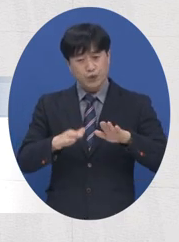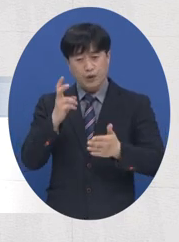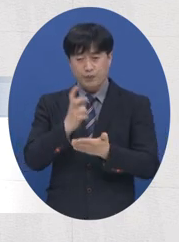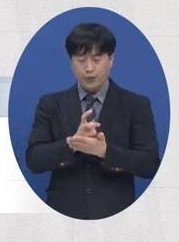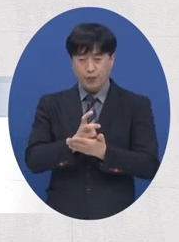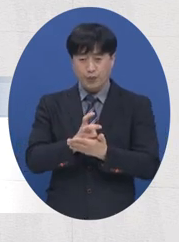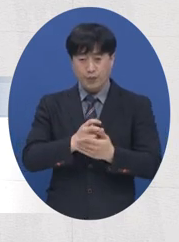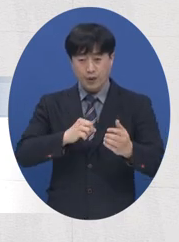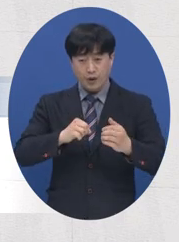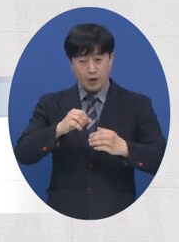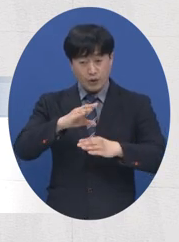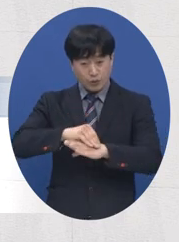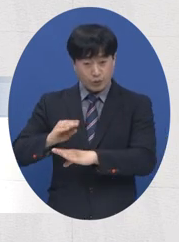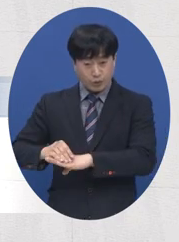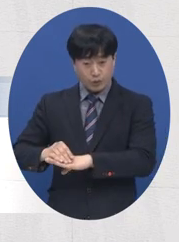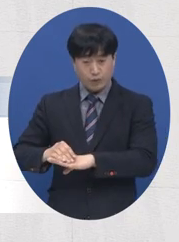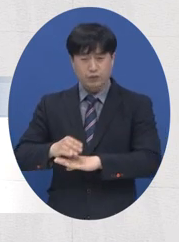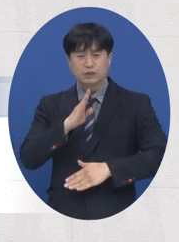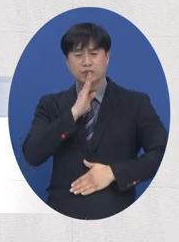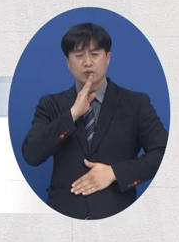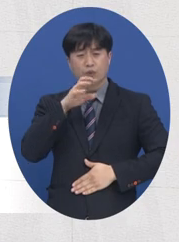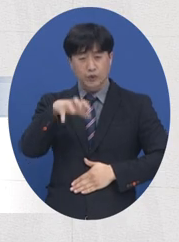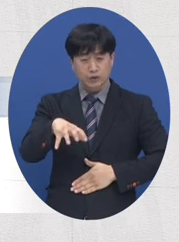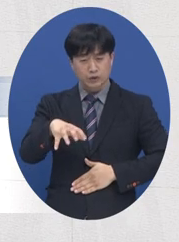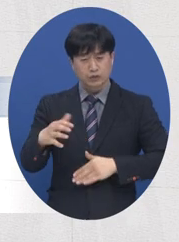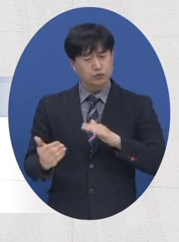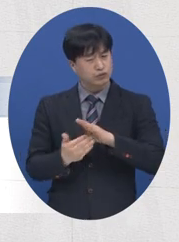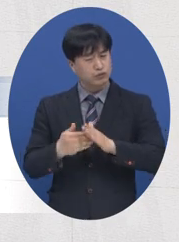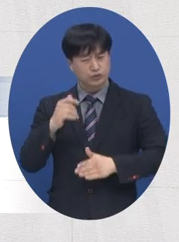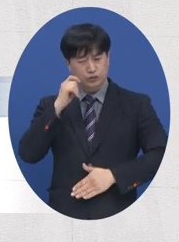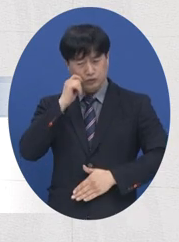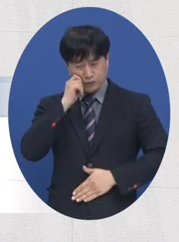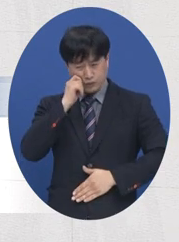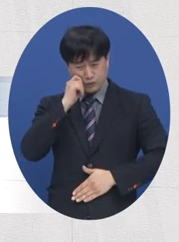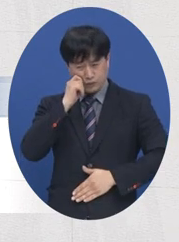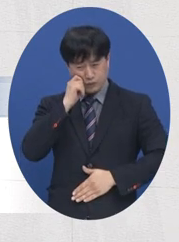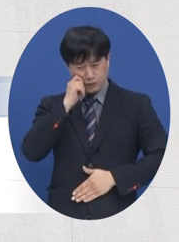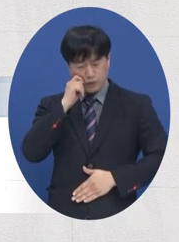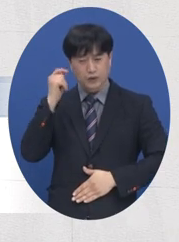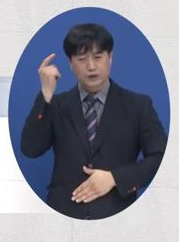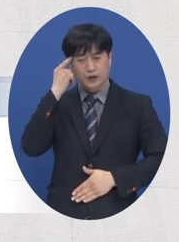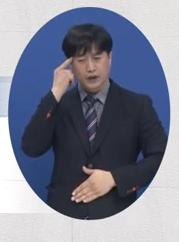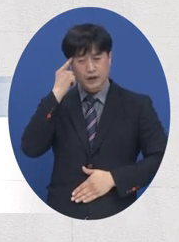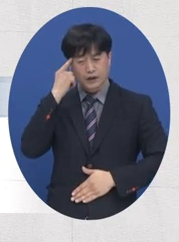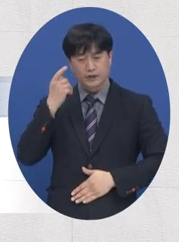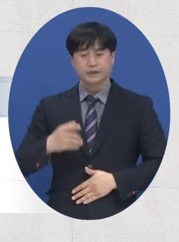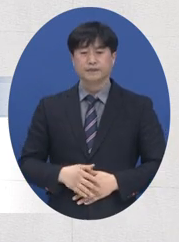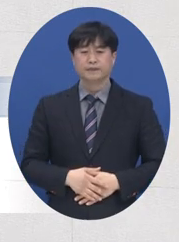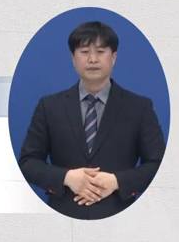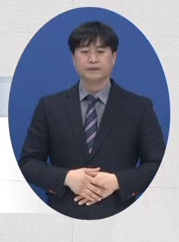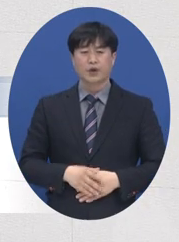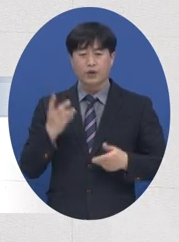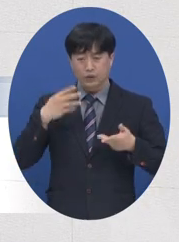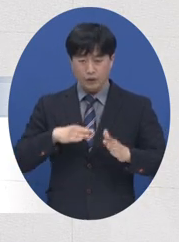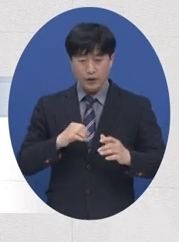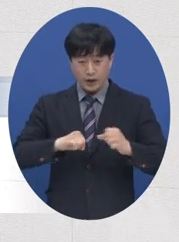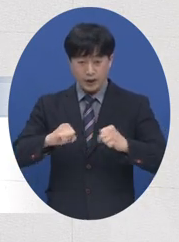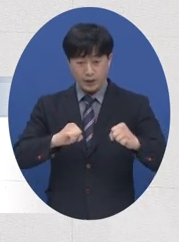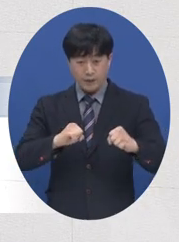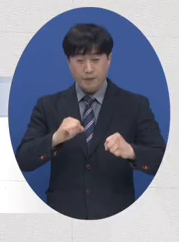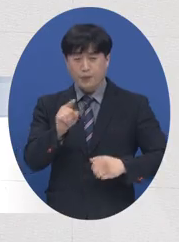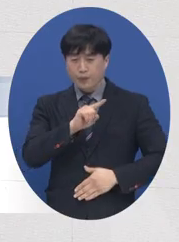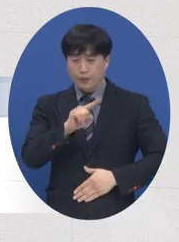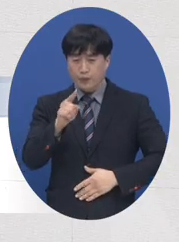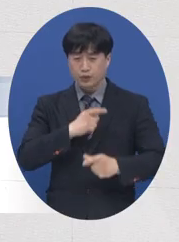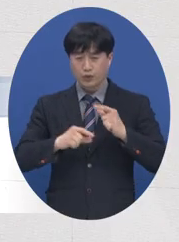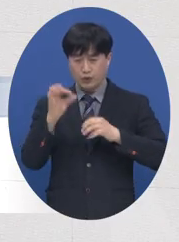법률 적용조차도 실제로 현장에서 잘안 되고 있는 것 아닌가 하는 생각을 합니다. 경기도가 할수 있는